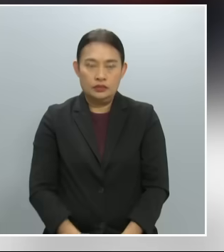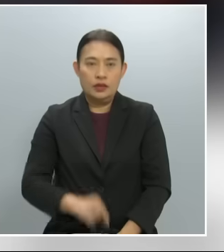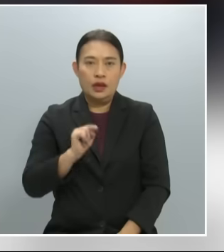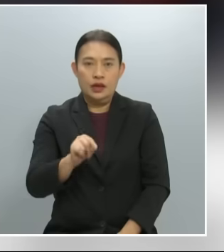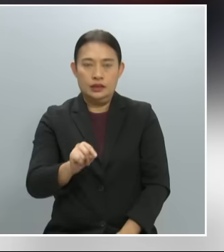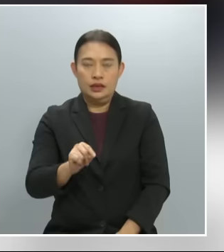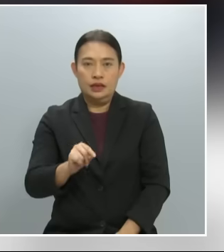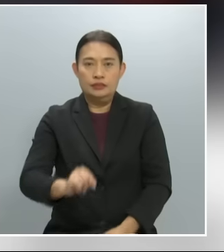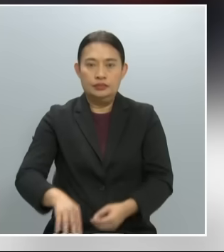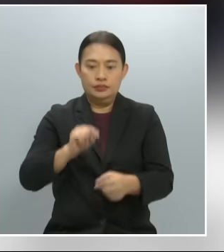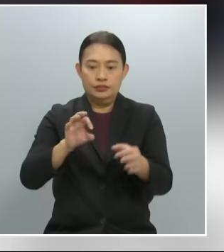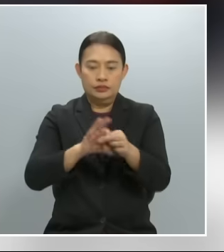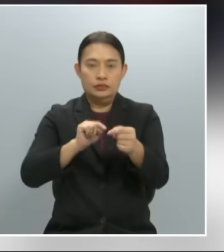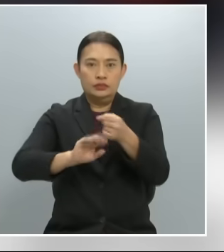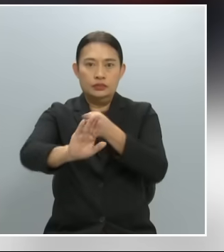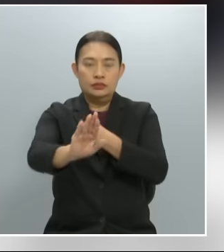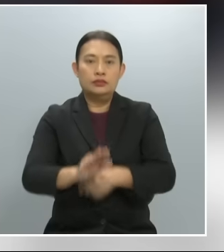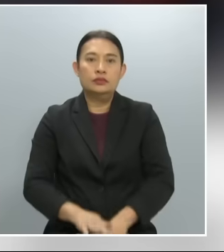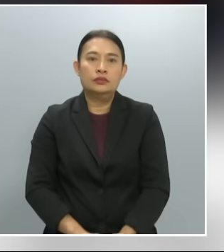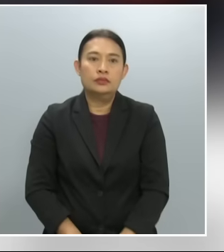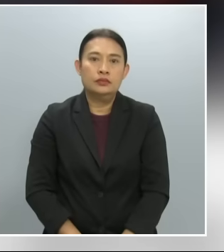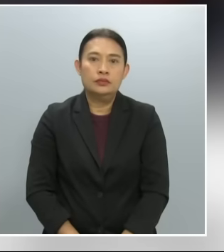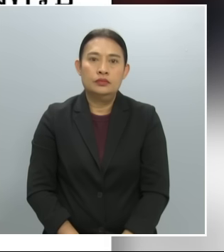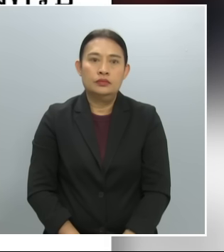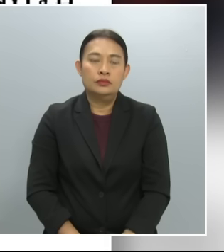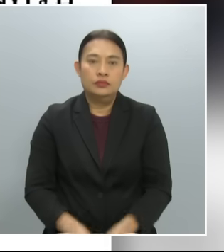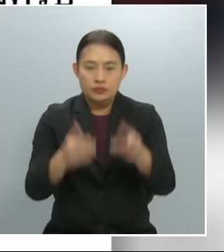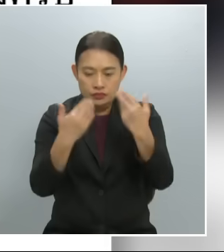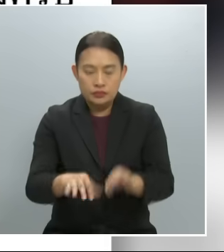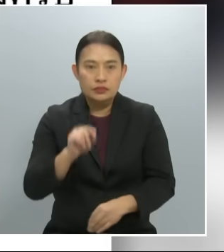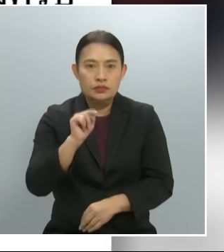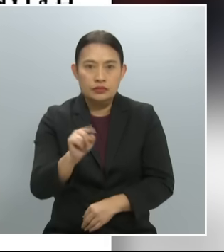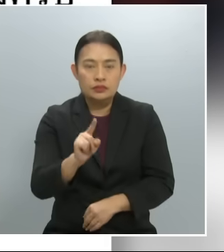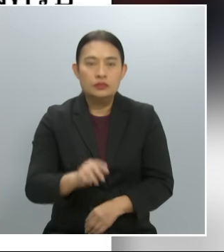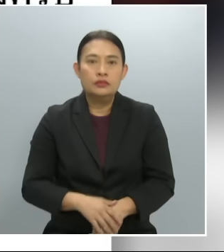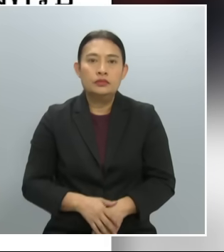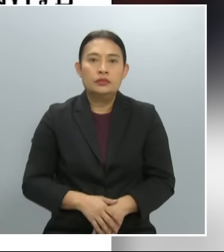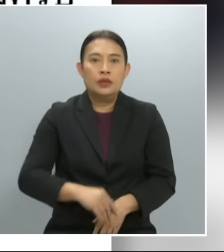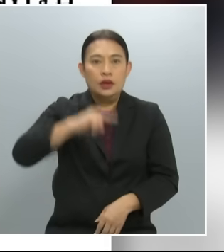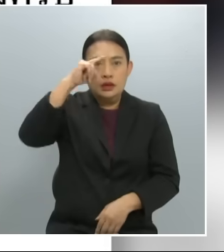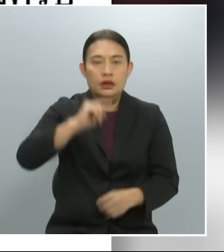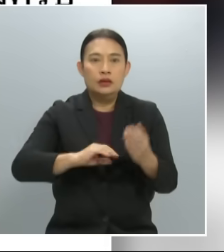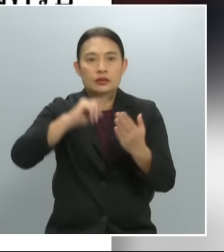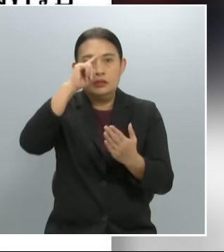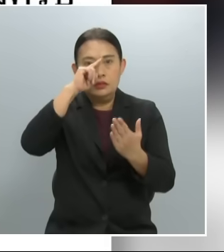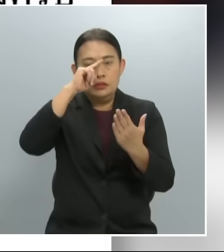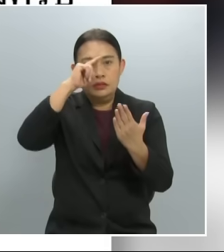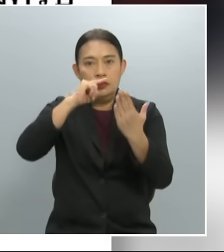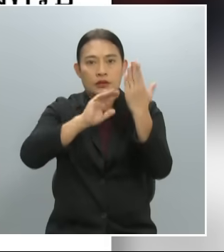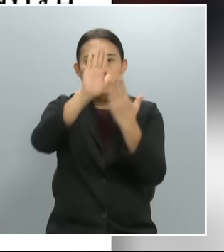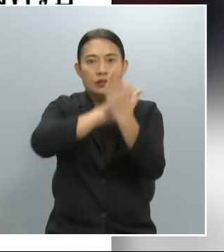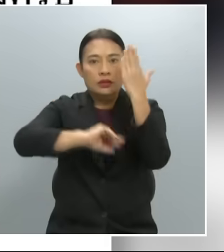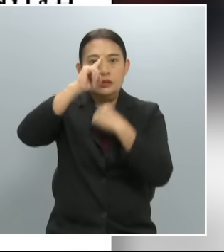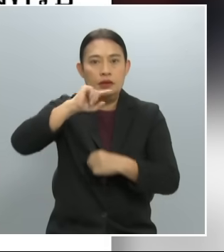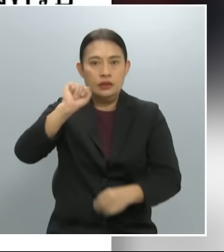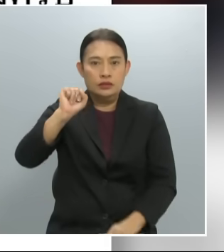ควรสีทาธิวารีท่านผู้ชมไทยสร้างไทยก็โพสต์ข้อความใครหรือ